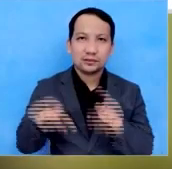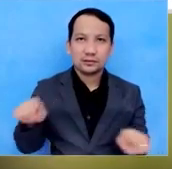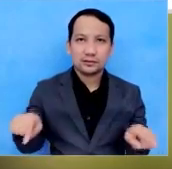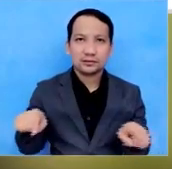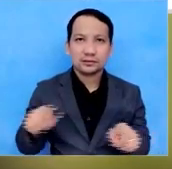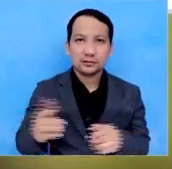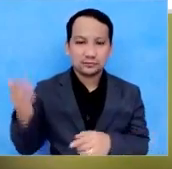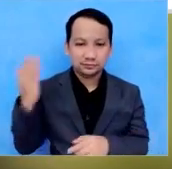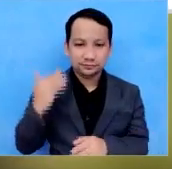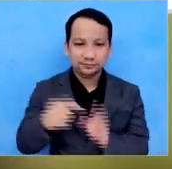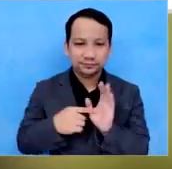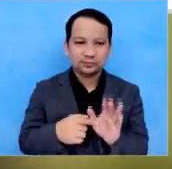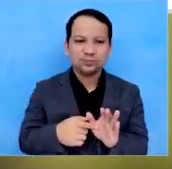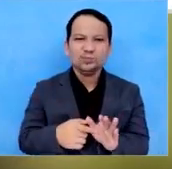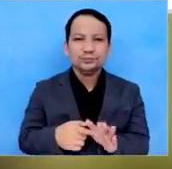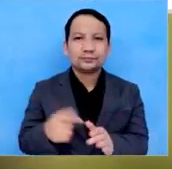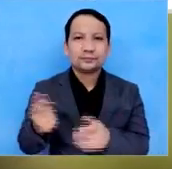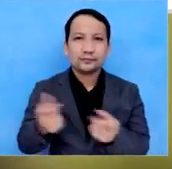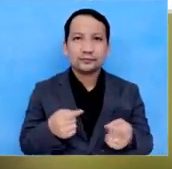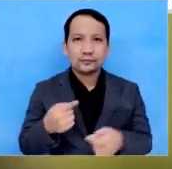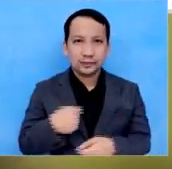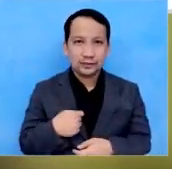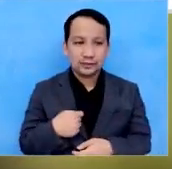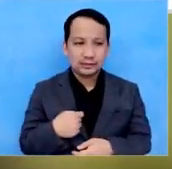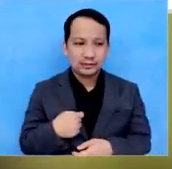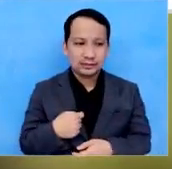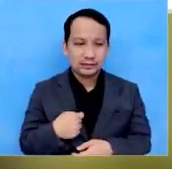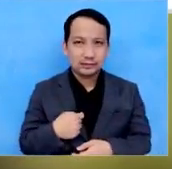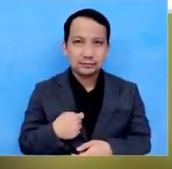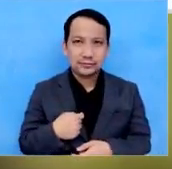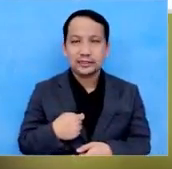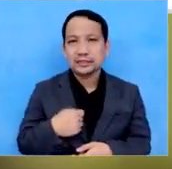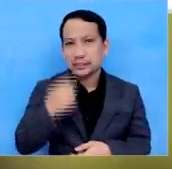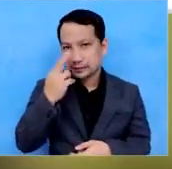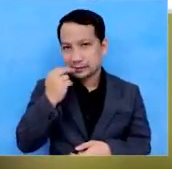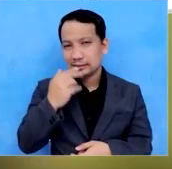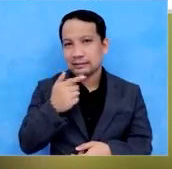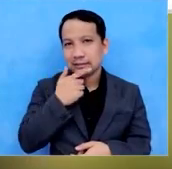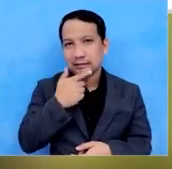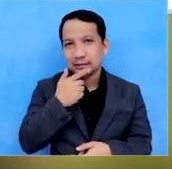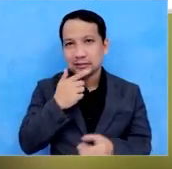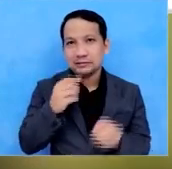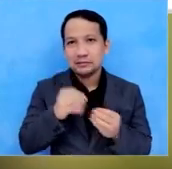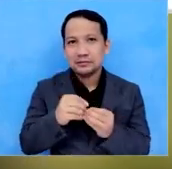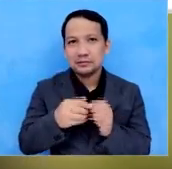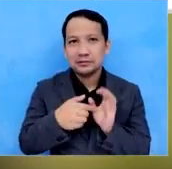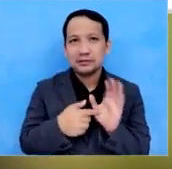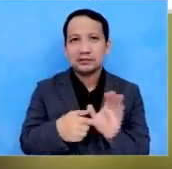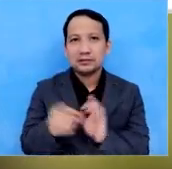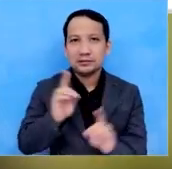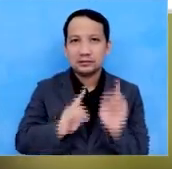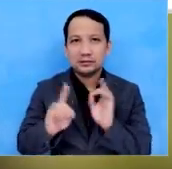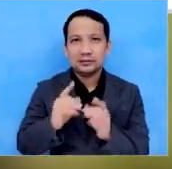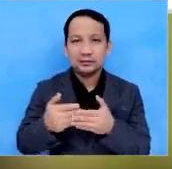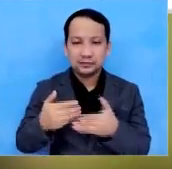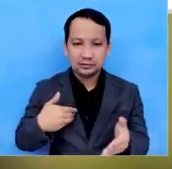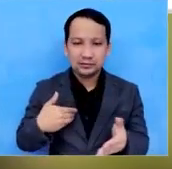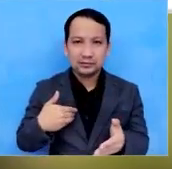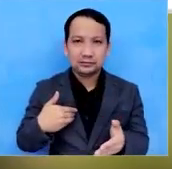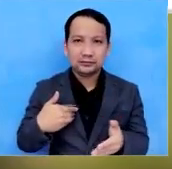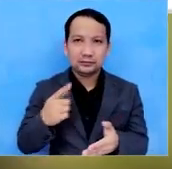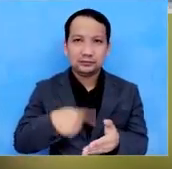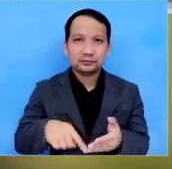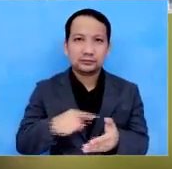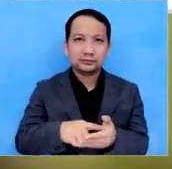roles ko na I did before. Kasi very comedy po talaga to. Mm-hmm. And more on drama ko before and